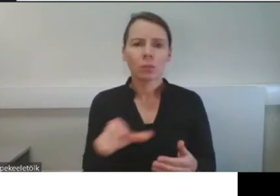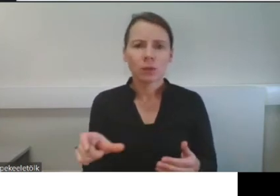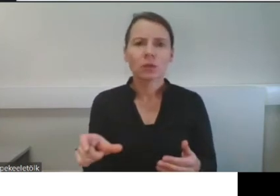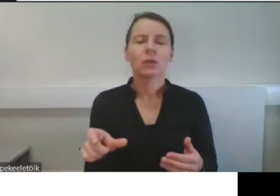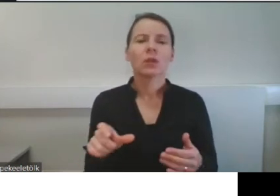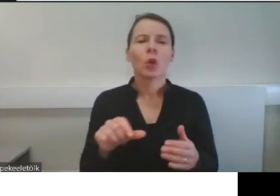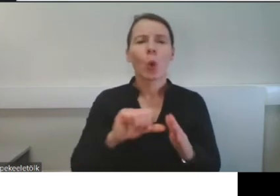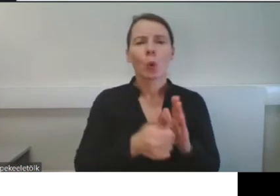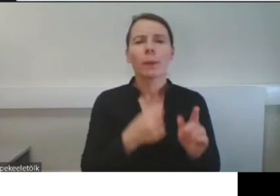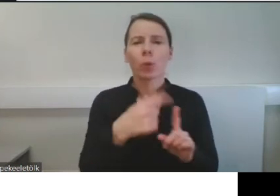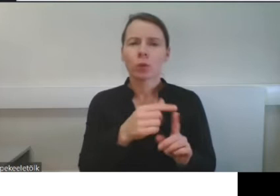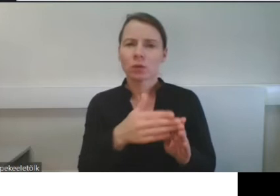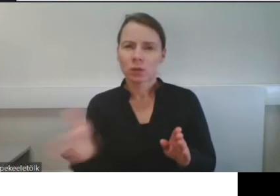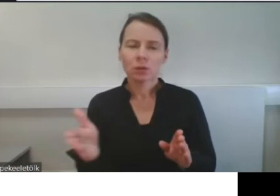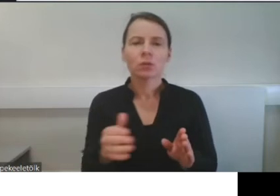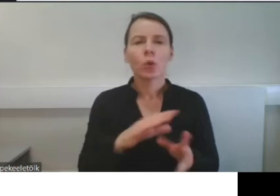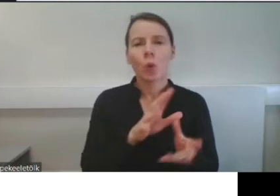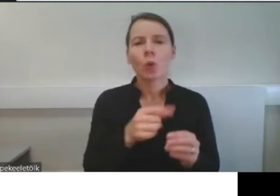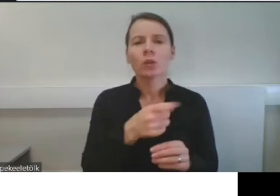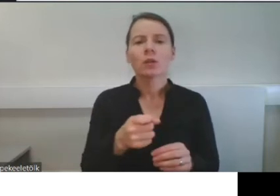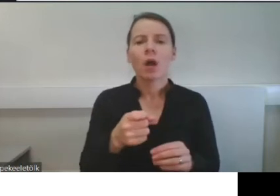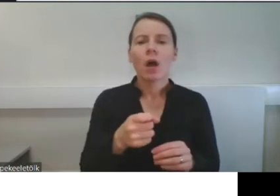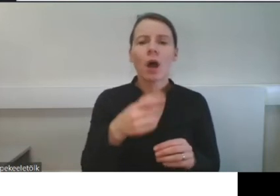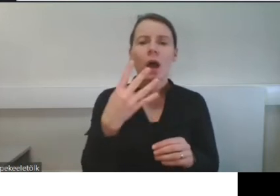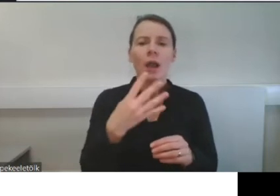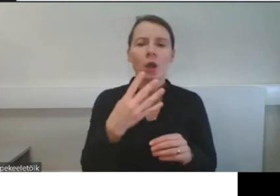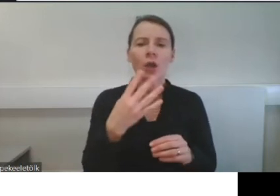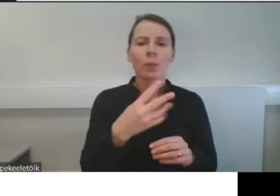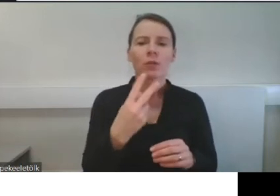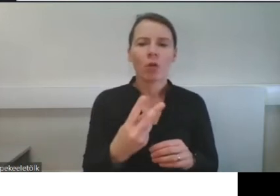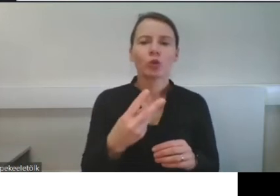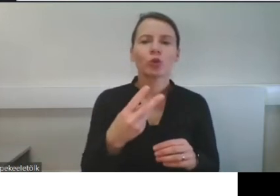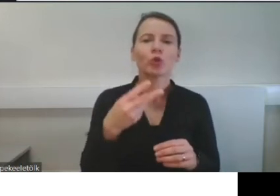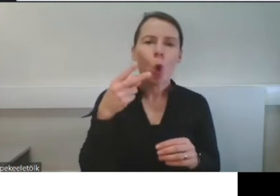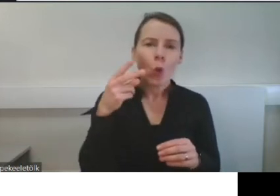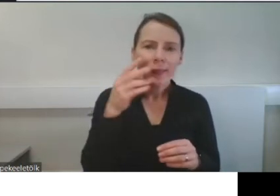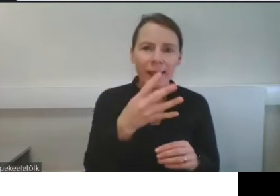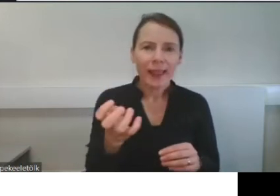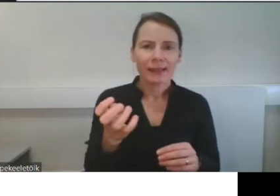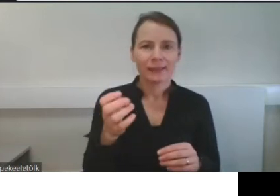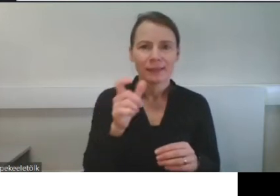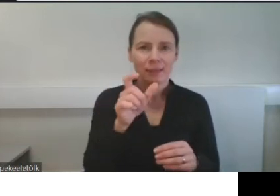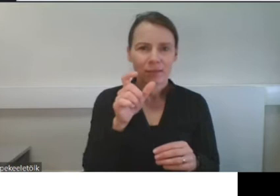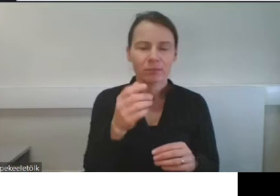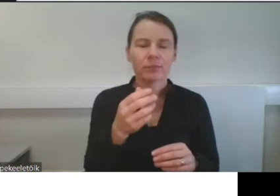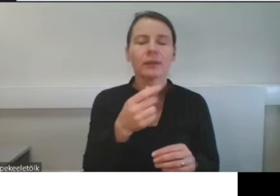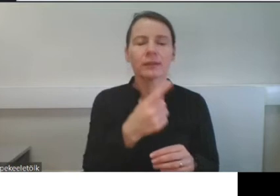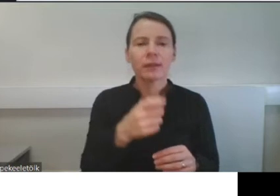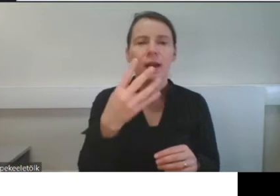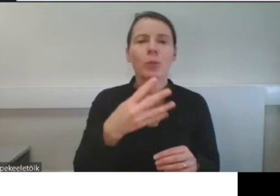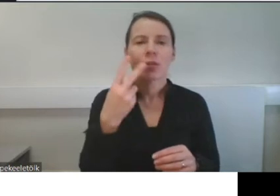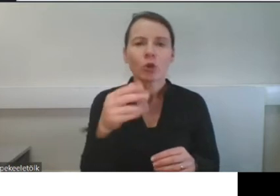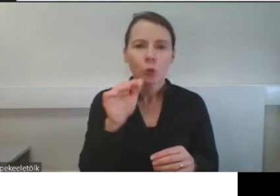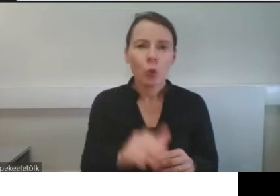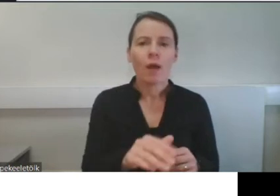tegevuspiirangu liikide kaupa inimeste toimetulekut sõltumata siis nende vanusest, aga ka vähenenud töövõime või ametliku